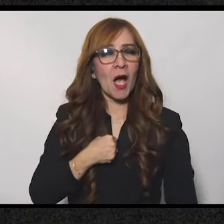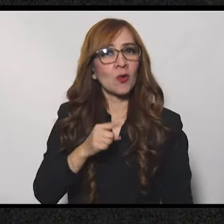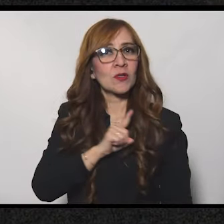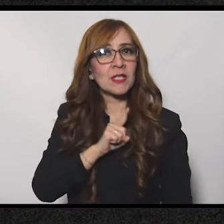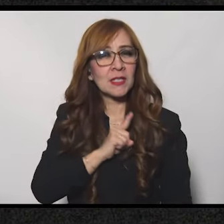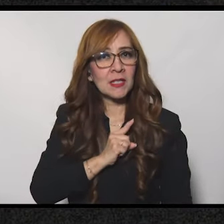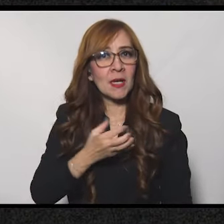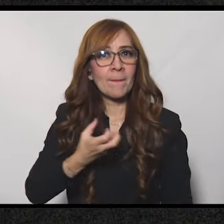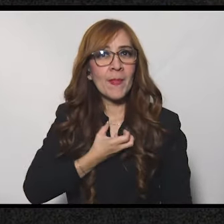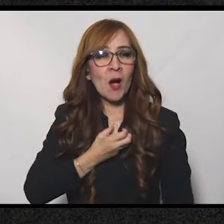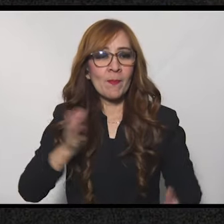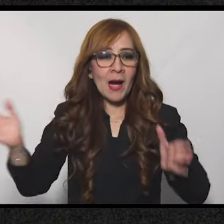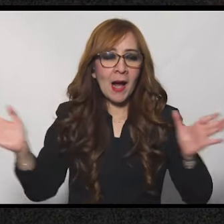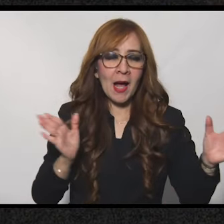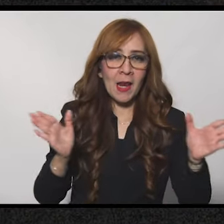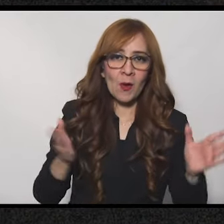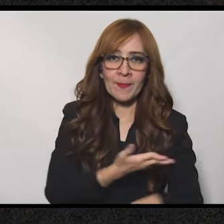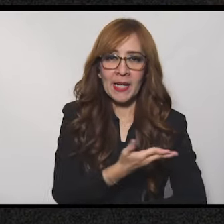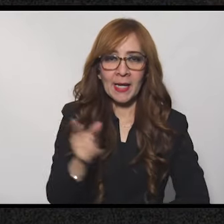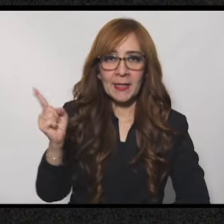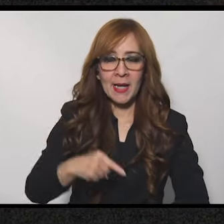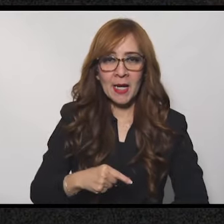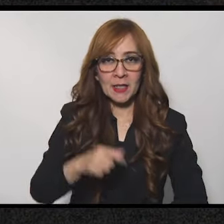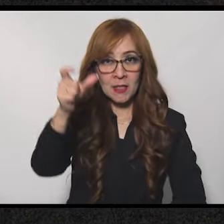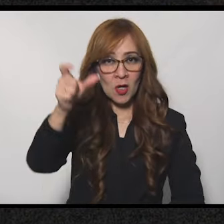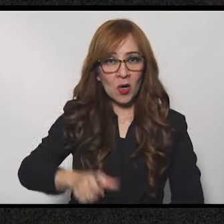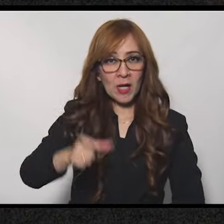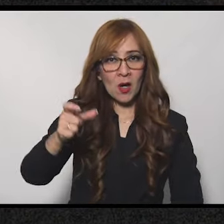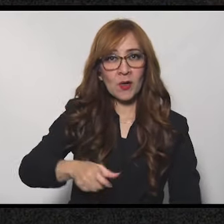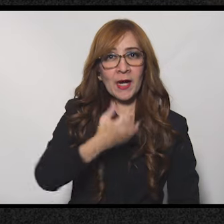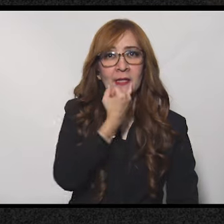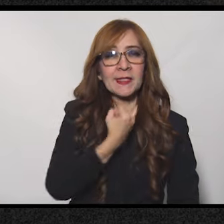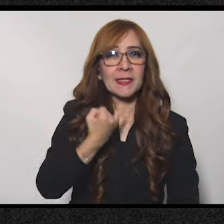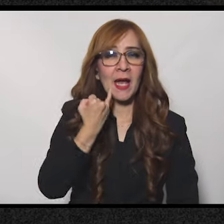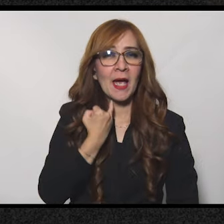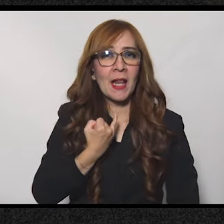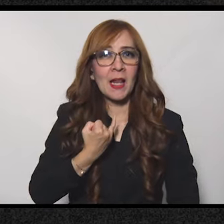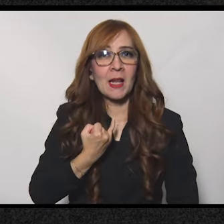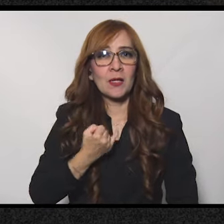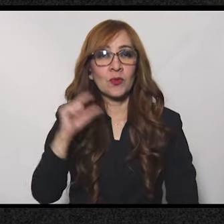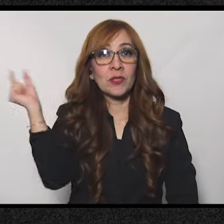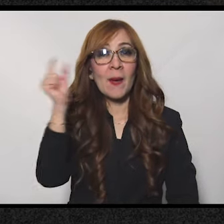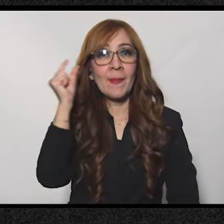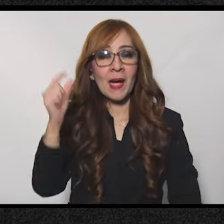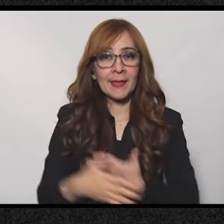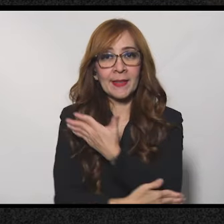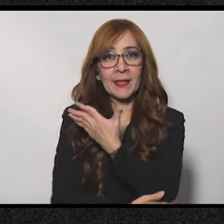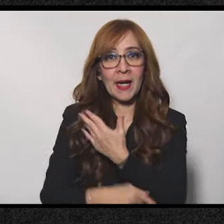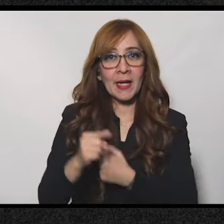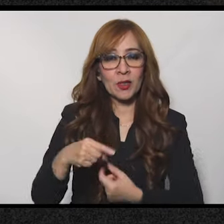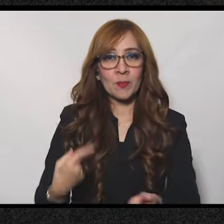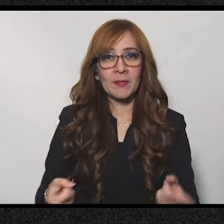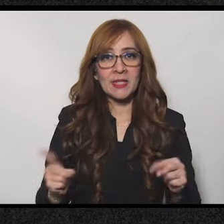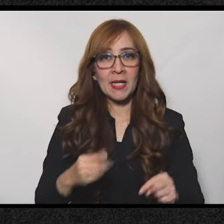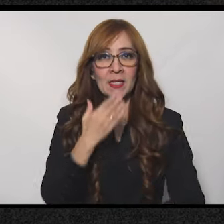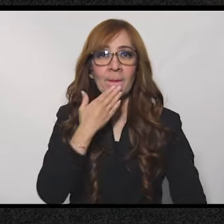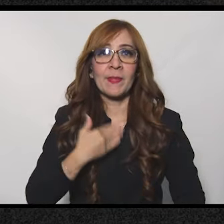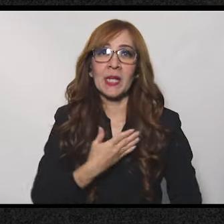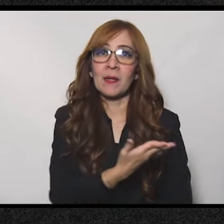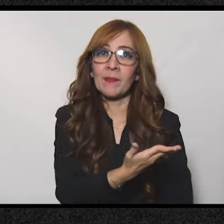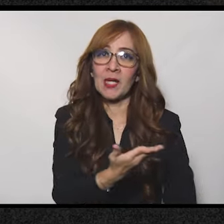sendiri akan menghalau mereka dari depan orang Israel. Hanya undikanlah dahulu negeri itu menjadi milik pusaka